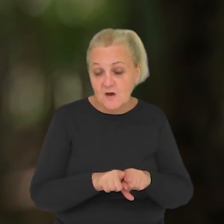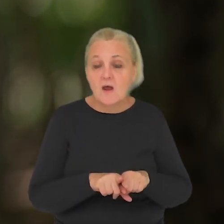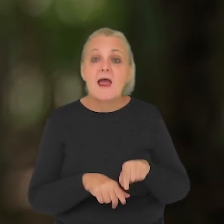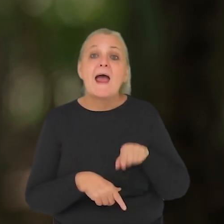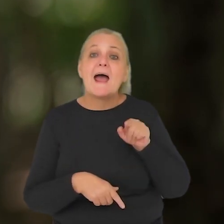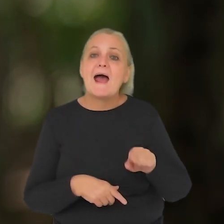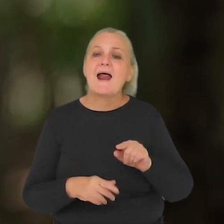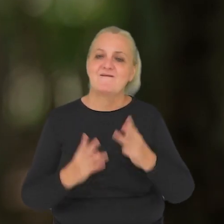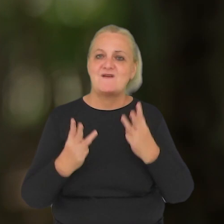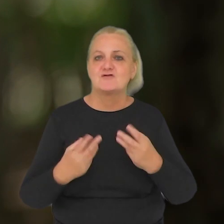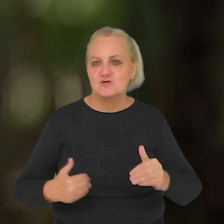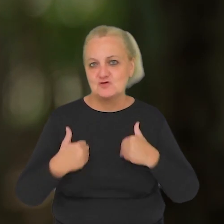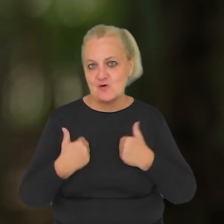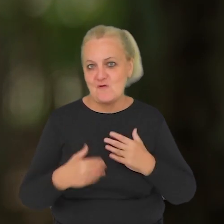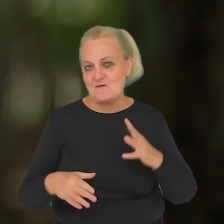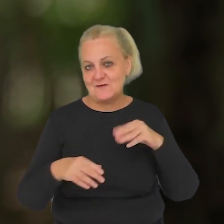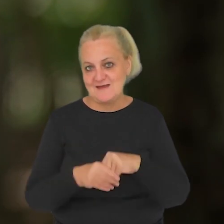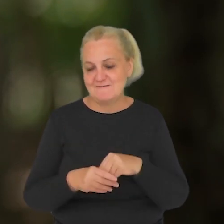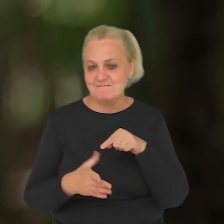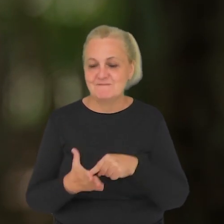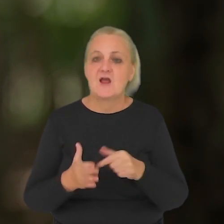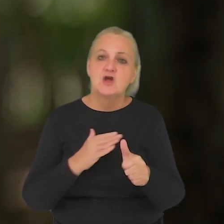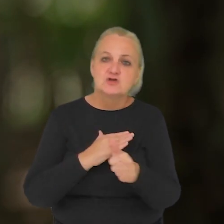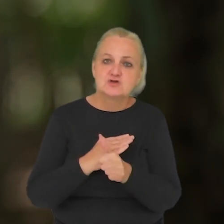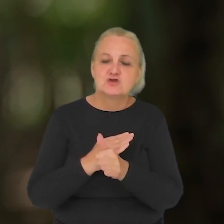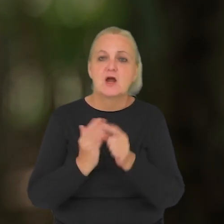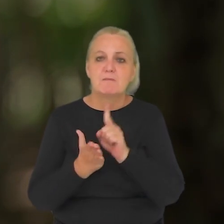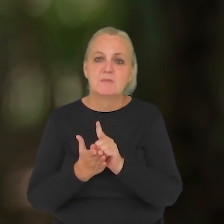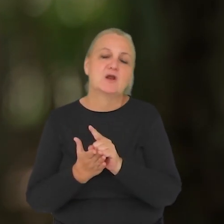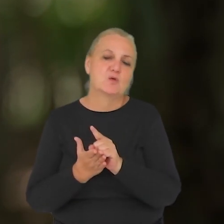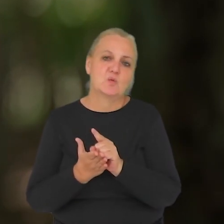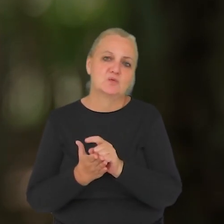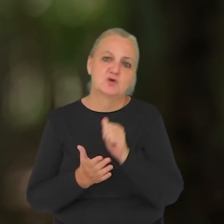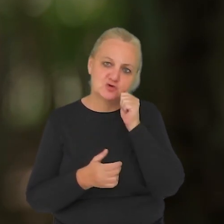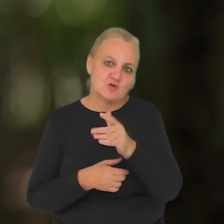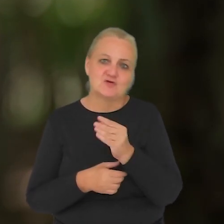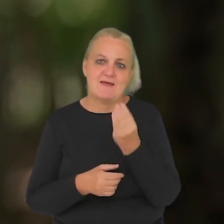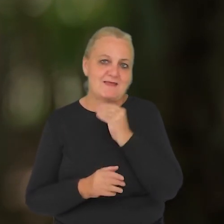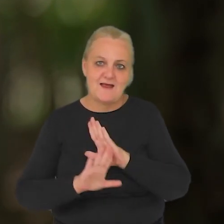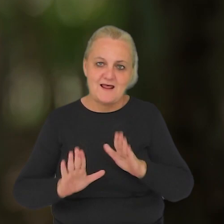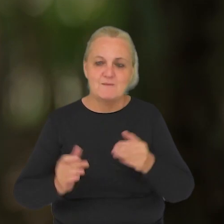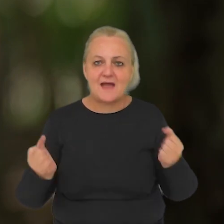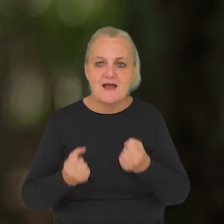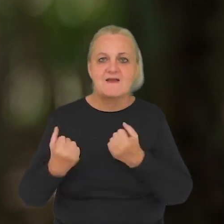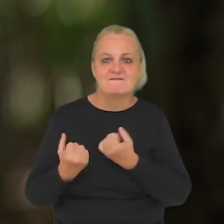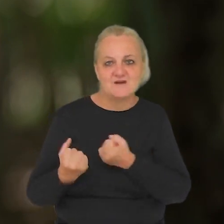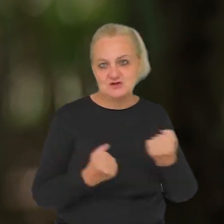do realizacji, ale to, co zdrowe, to się mieści właśnie w tym 60 minut najlepiej